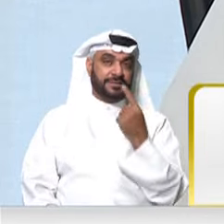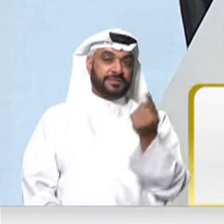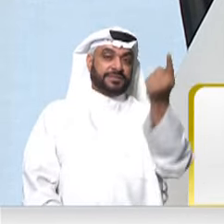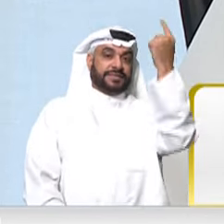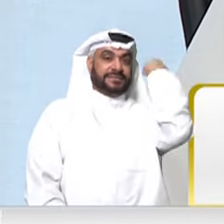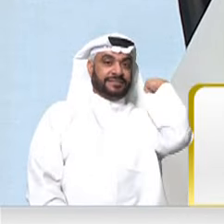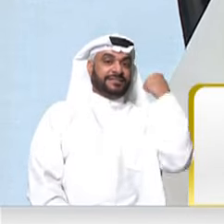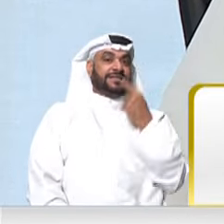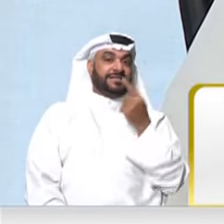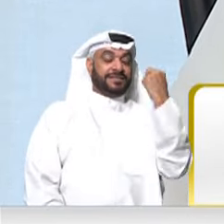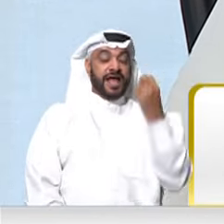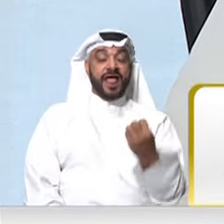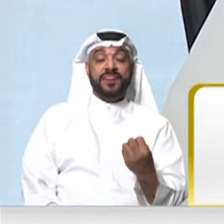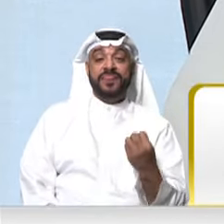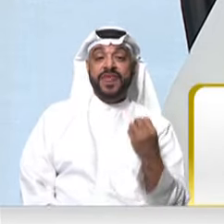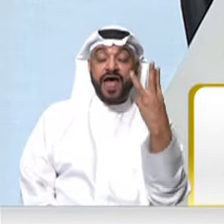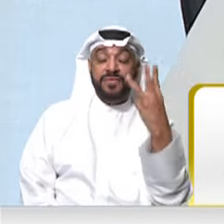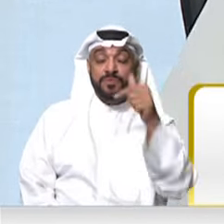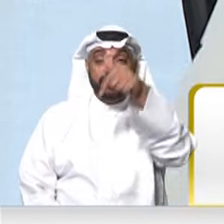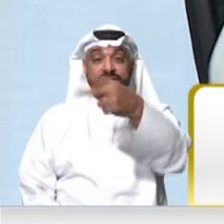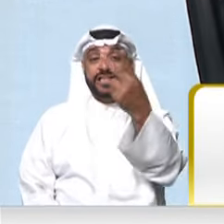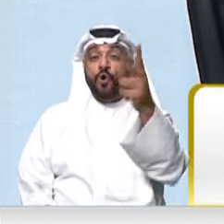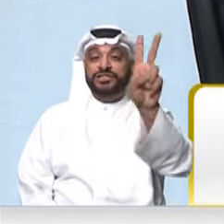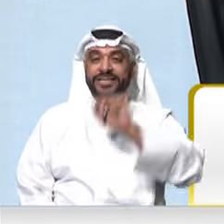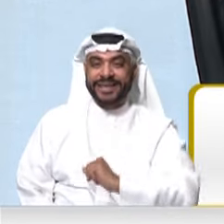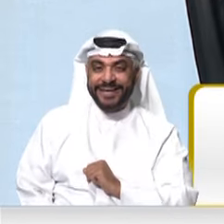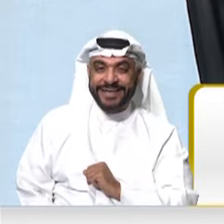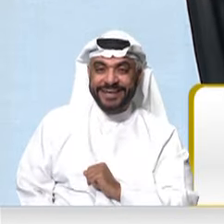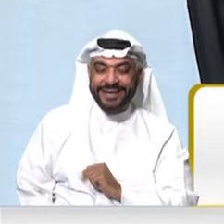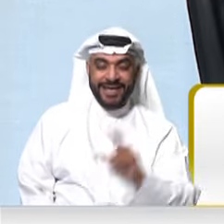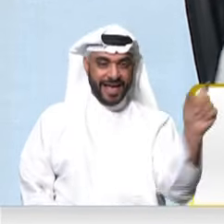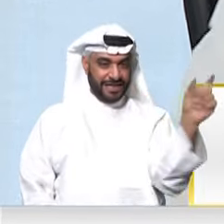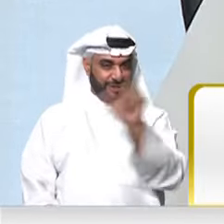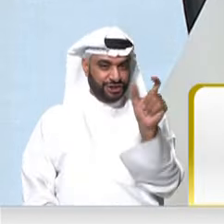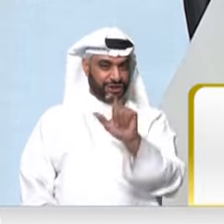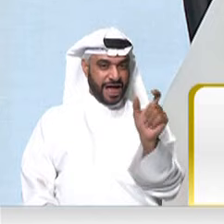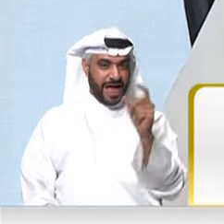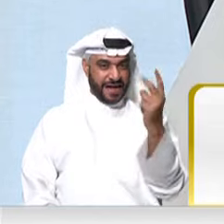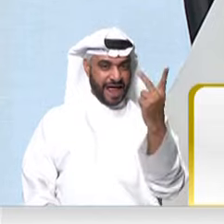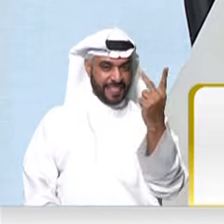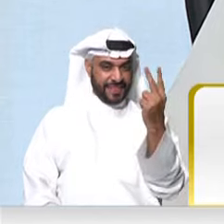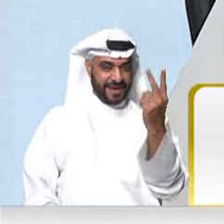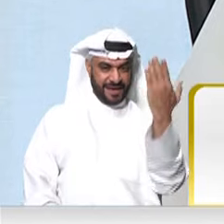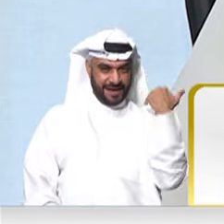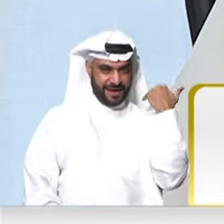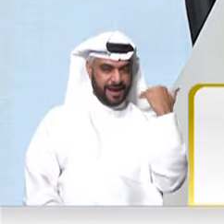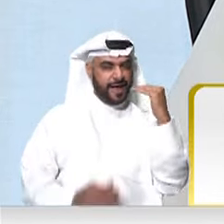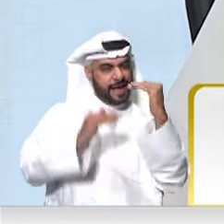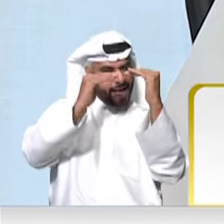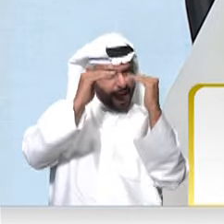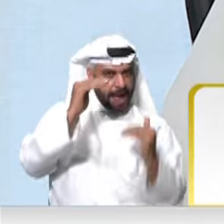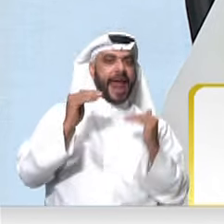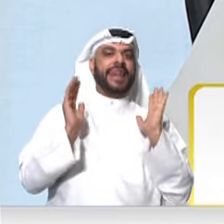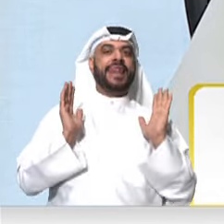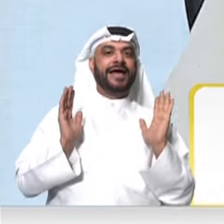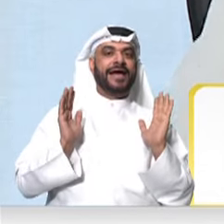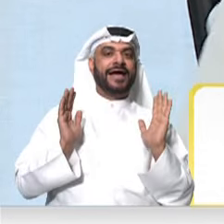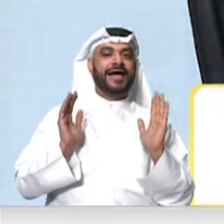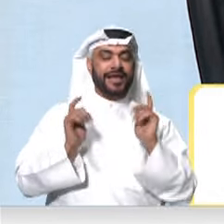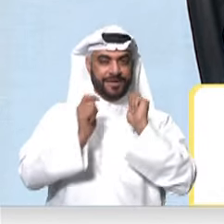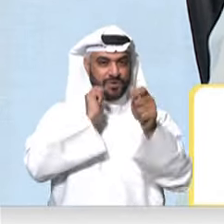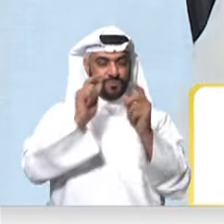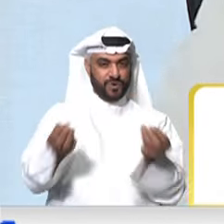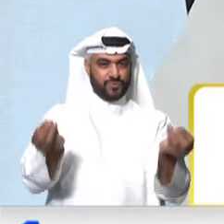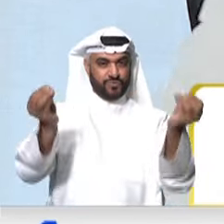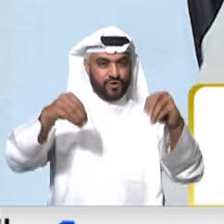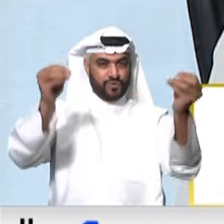الصفقات 326 صفقه اذا نقارنها بشهر فبراير اللي هو شهر اثنين راح نلقى في التزايد في